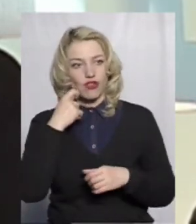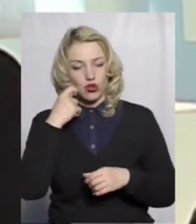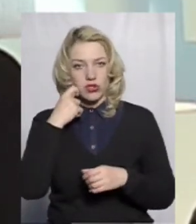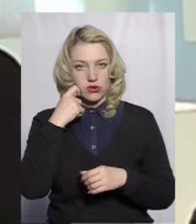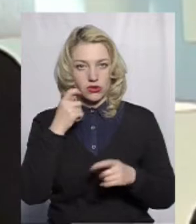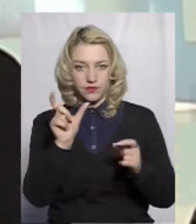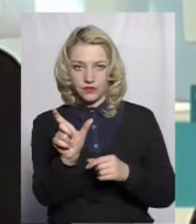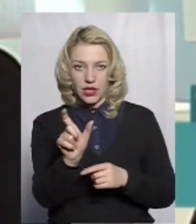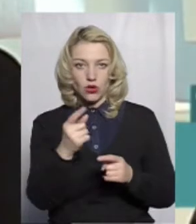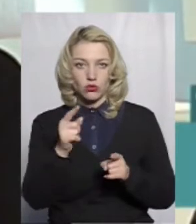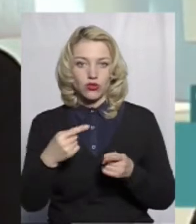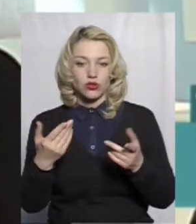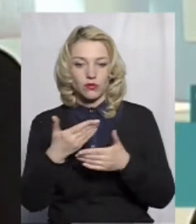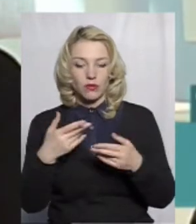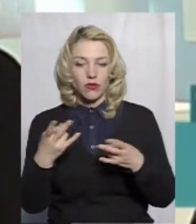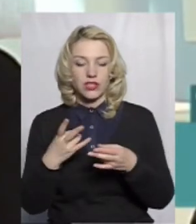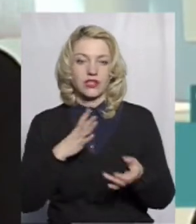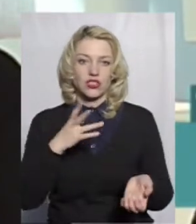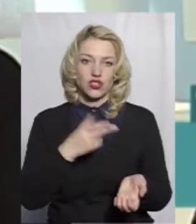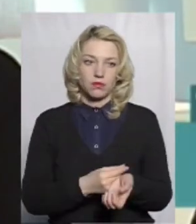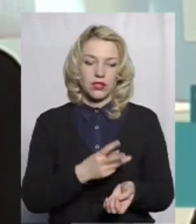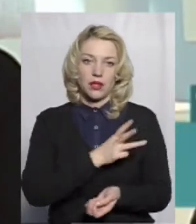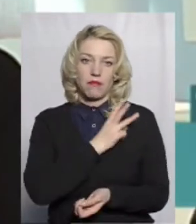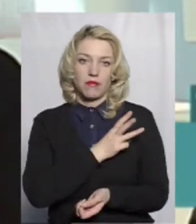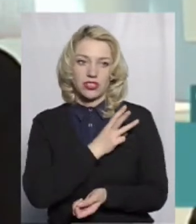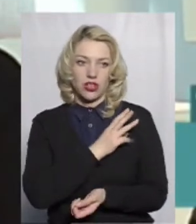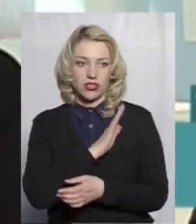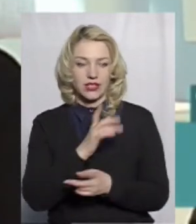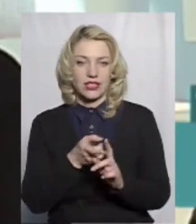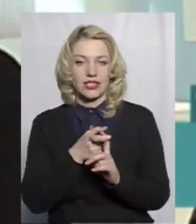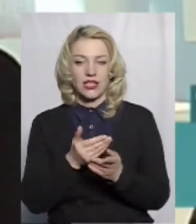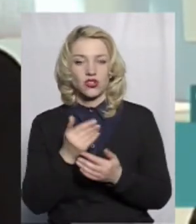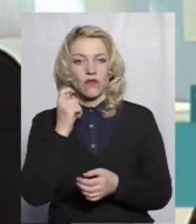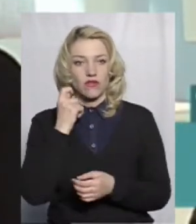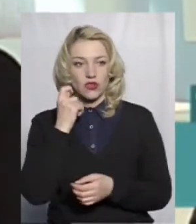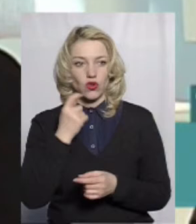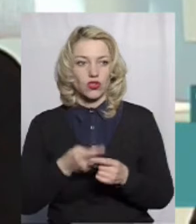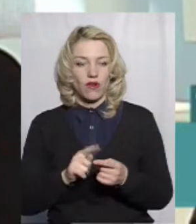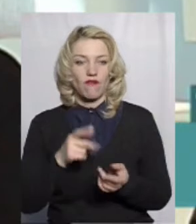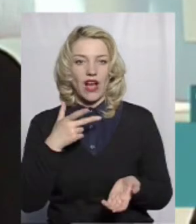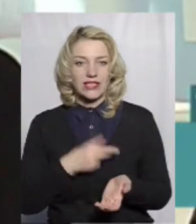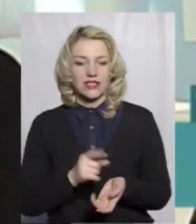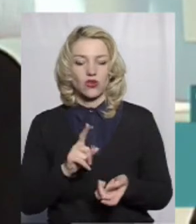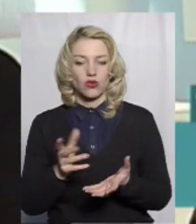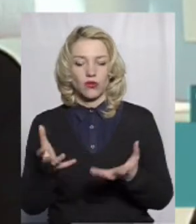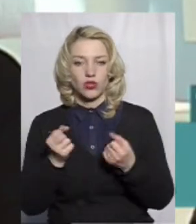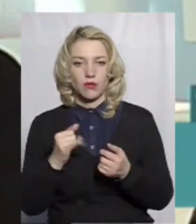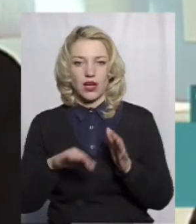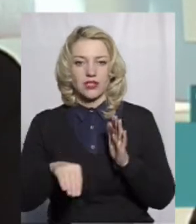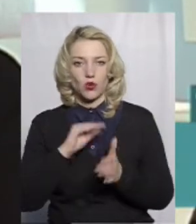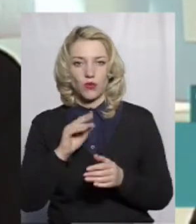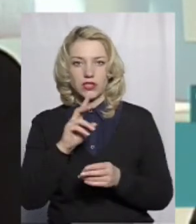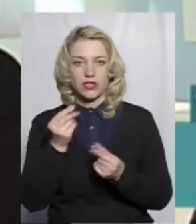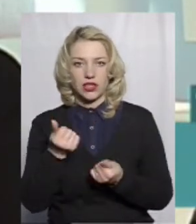цензу для того, щоб ми могли щепити бажаючих, незалежно від віку, тією вакциною, яку ми отримуємо, яка закуповується за